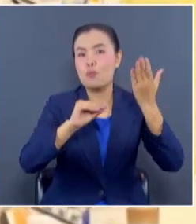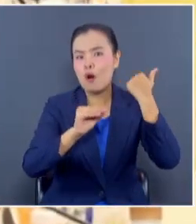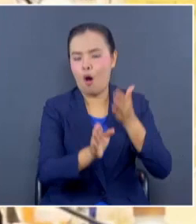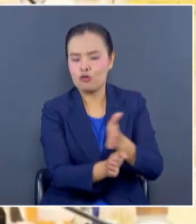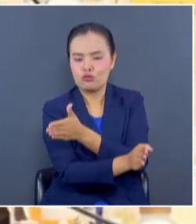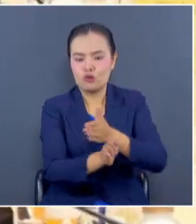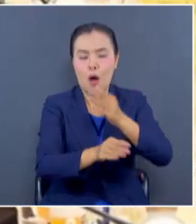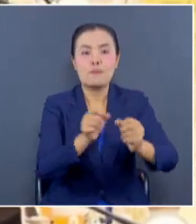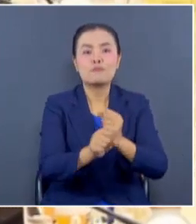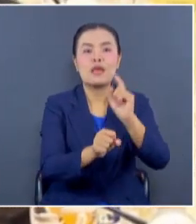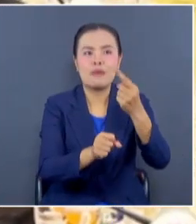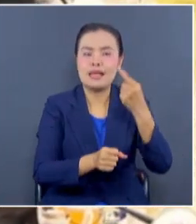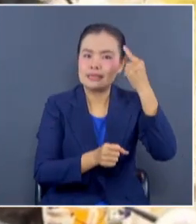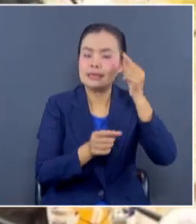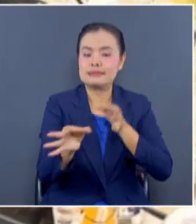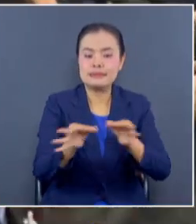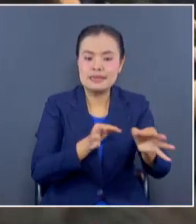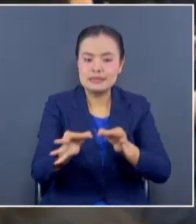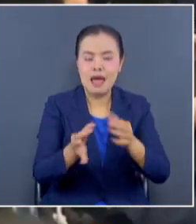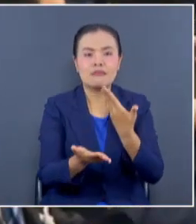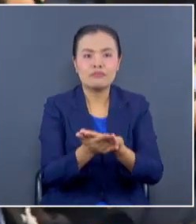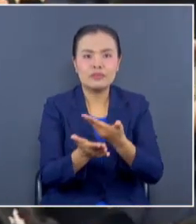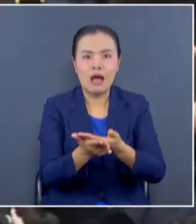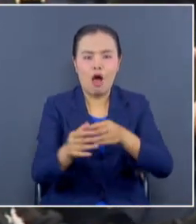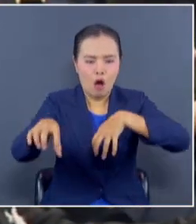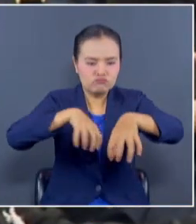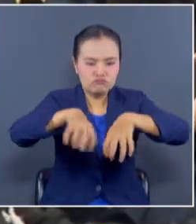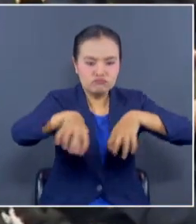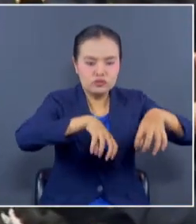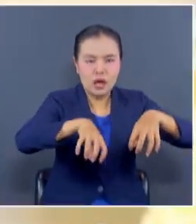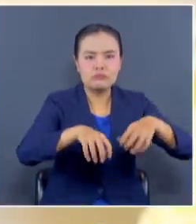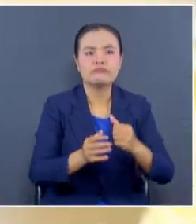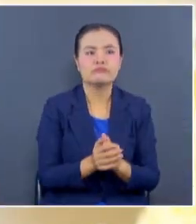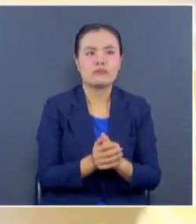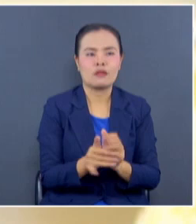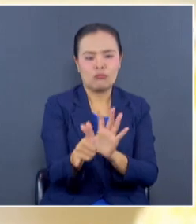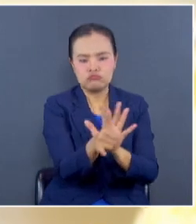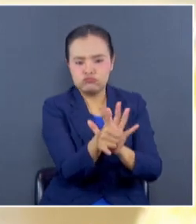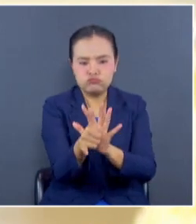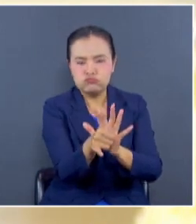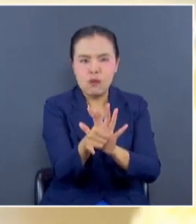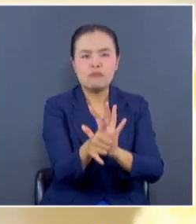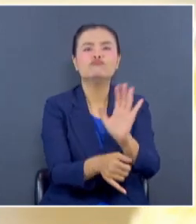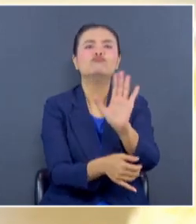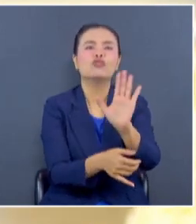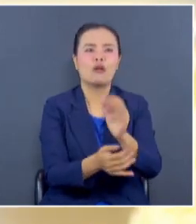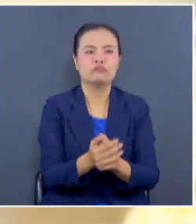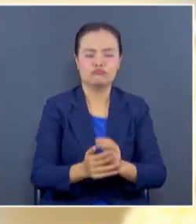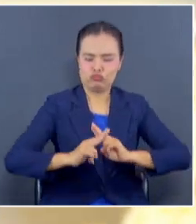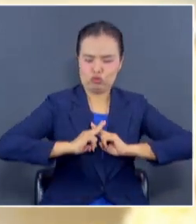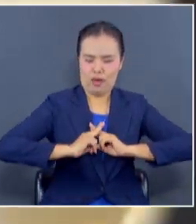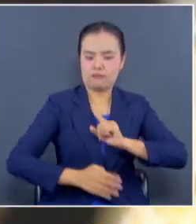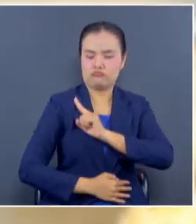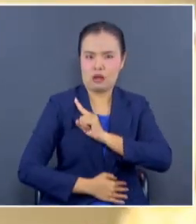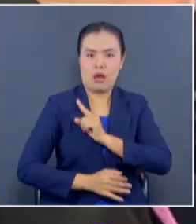ปีใหม่เชื่อว่าการชี้แจงการจัดสรรงบประมาณในส่วนต่างๆเนี่ยไม่จำเป็นต้องมีองครักษ์เพราะทุกคนมีหน้า